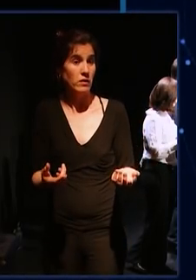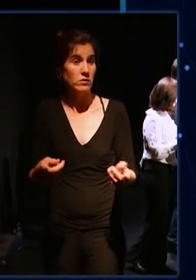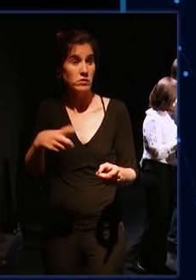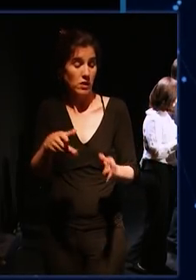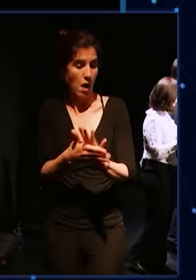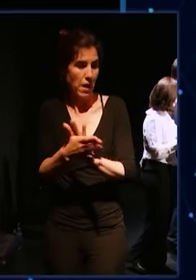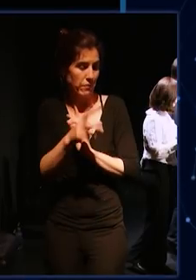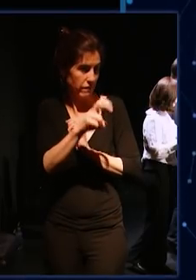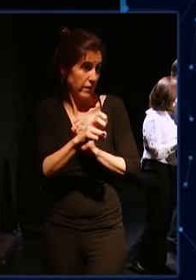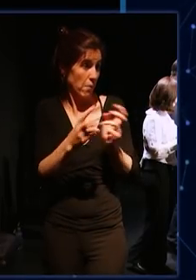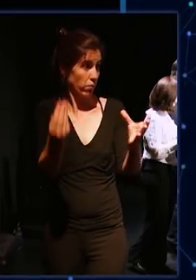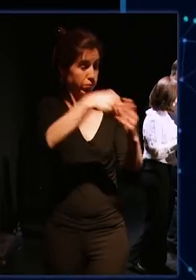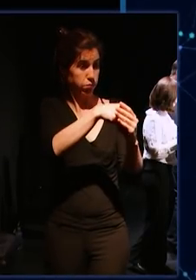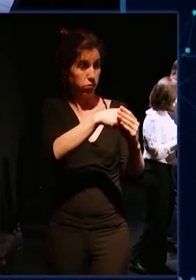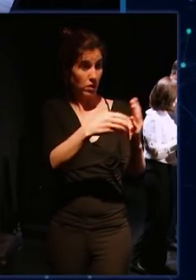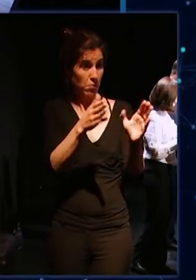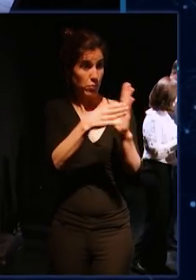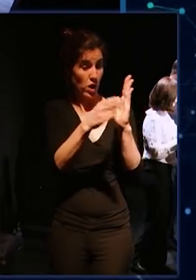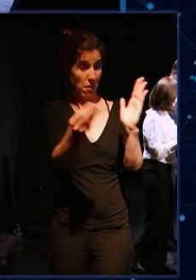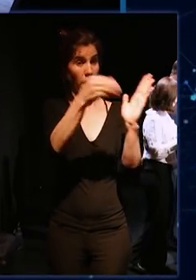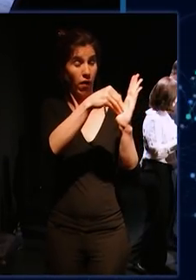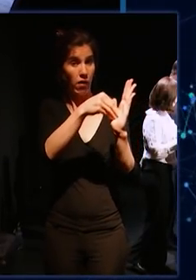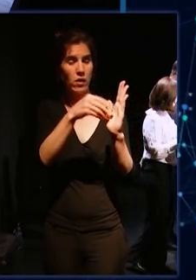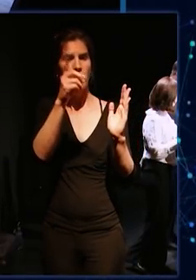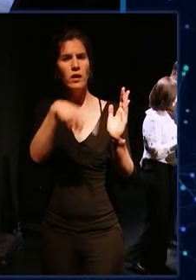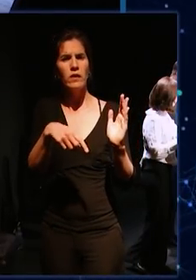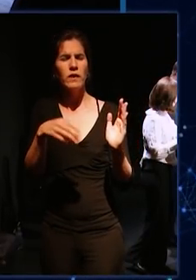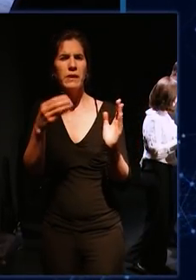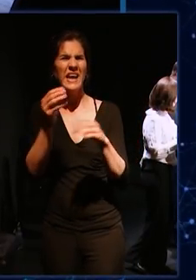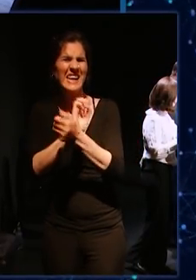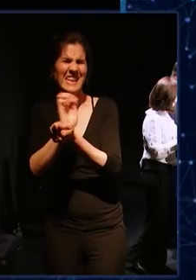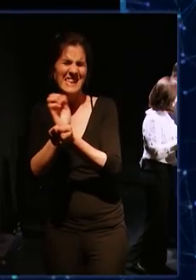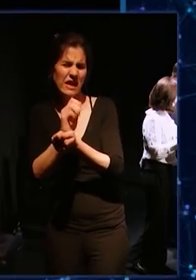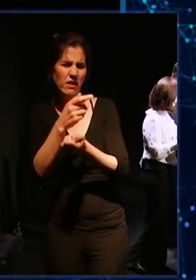Senyor Quesada, vam recollir la piscina